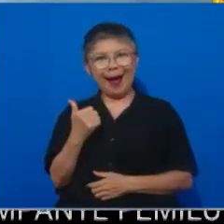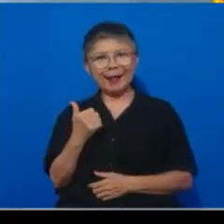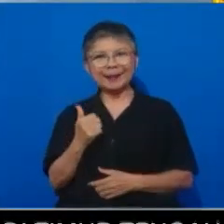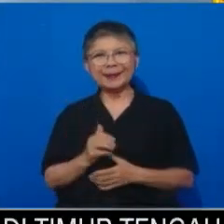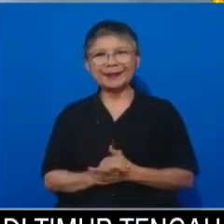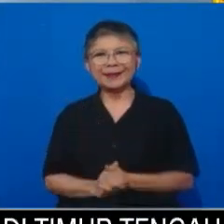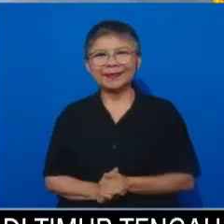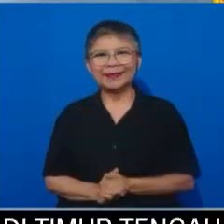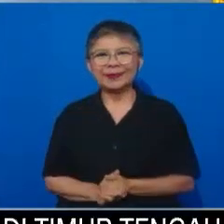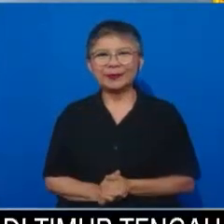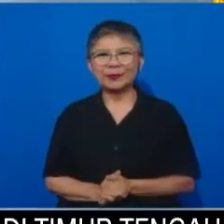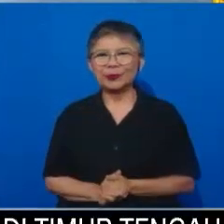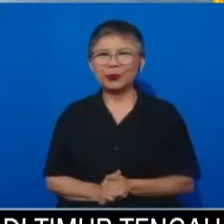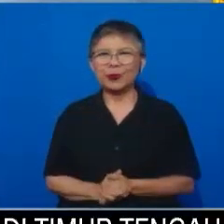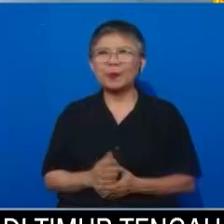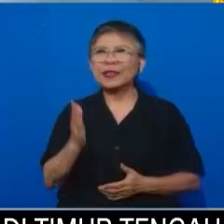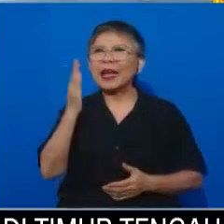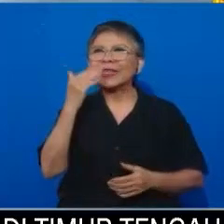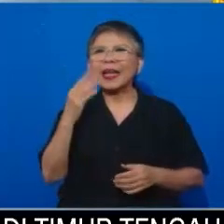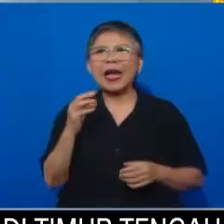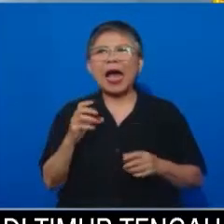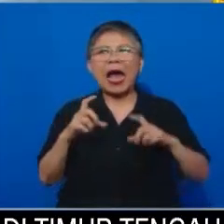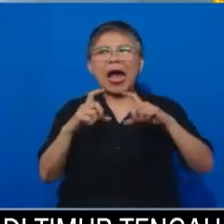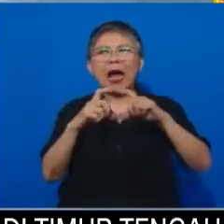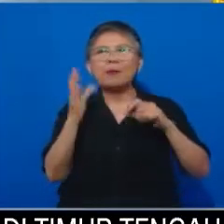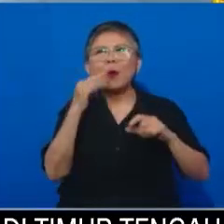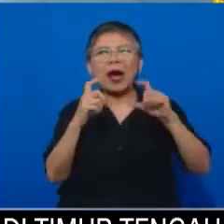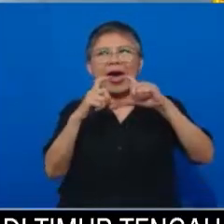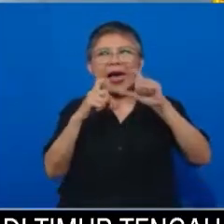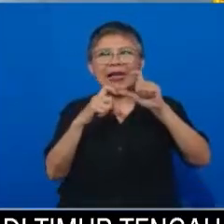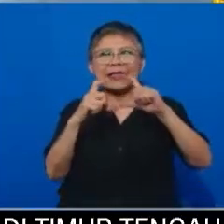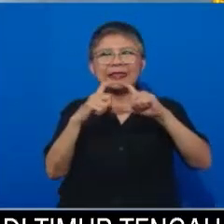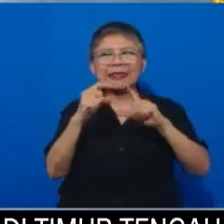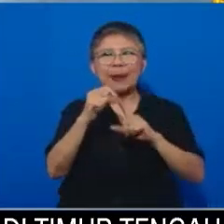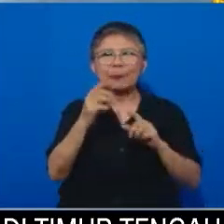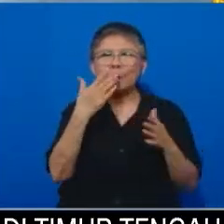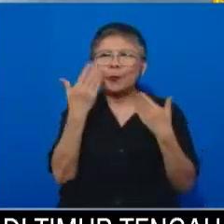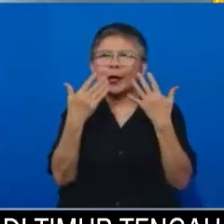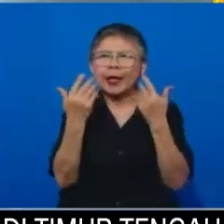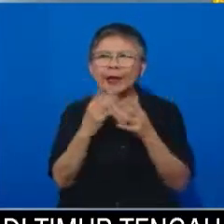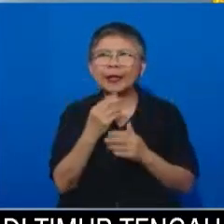Wih smoky-smoky manis gitu legit W enak